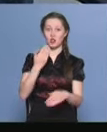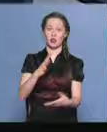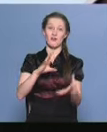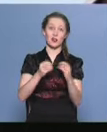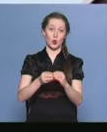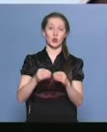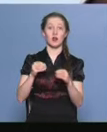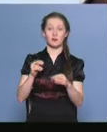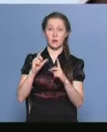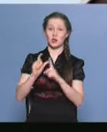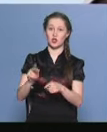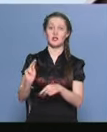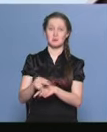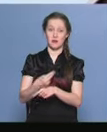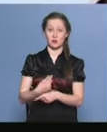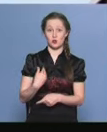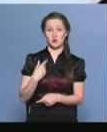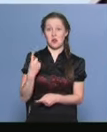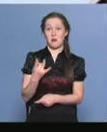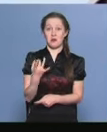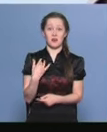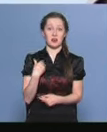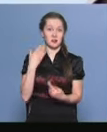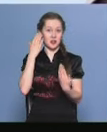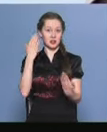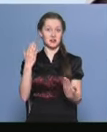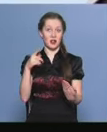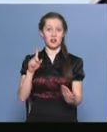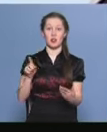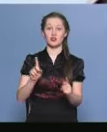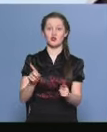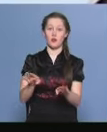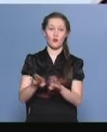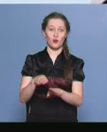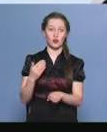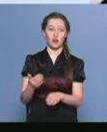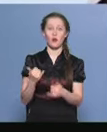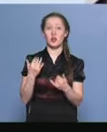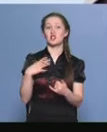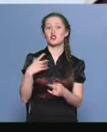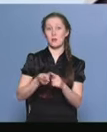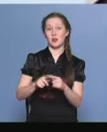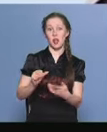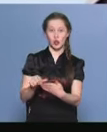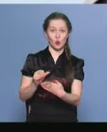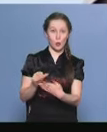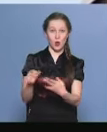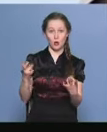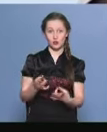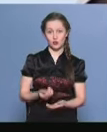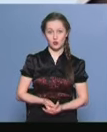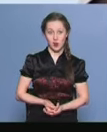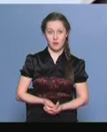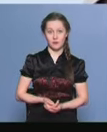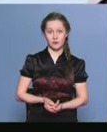исправиться. Я не знаю, я первый раз просто на этом. Я даже не знал, что за кнопка, это для чего она нужна. Вы не проходите инструктаж, что